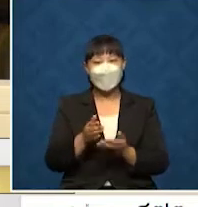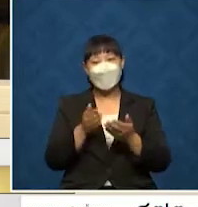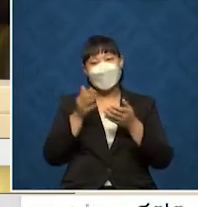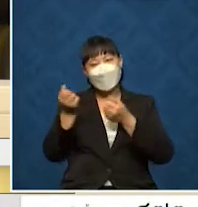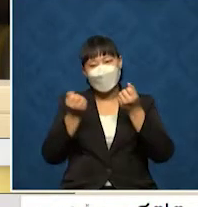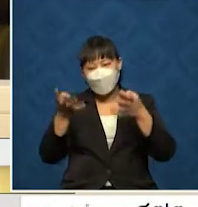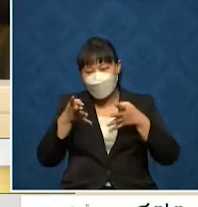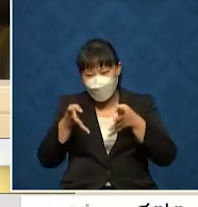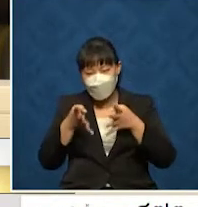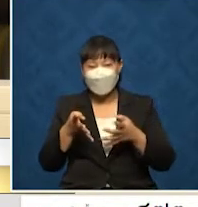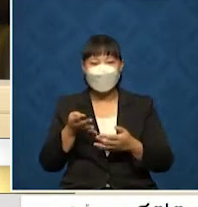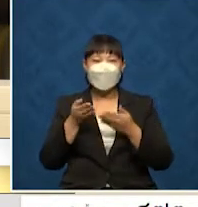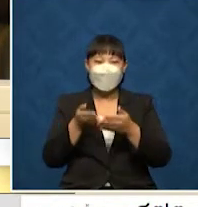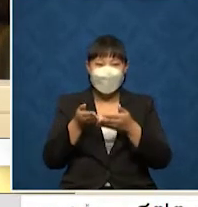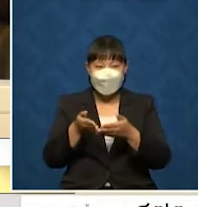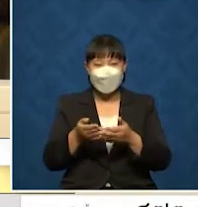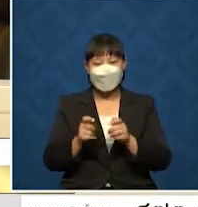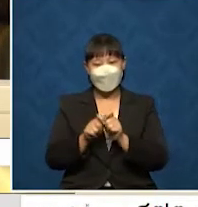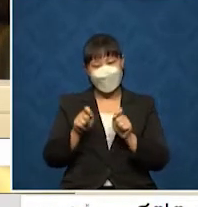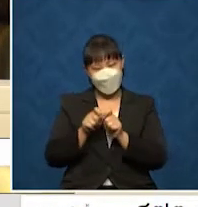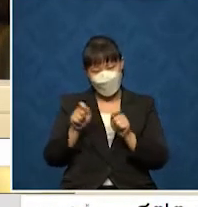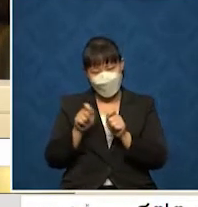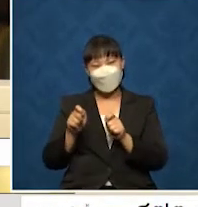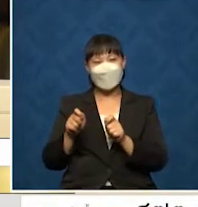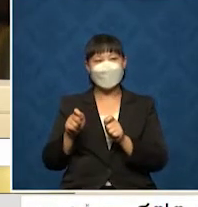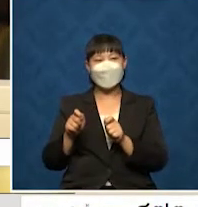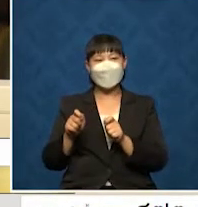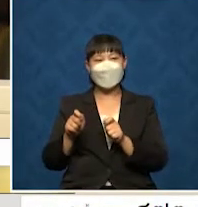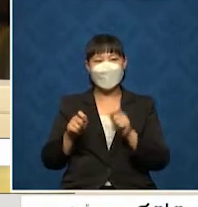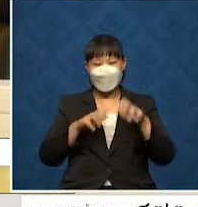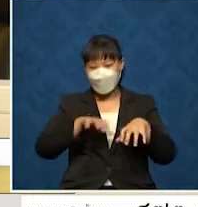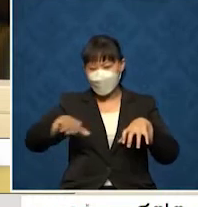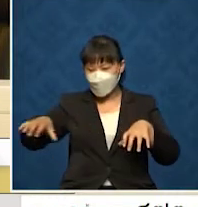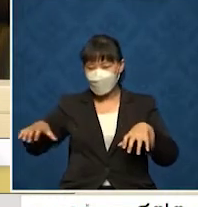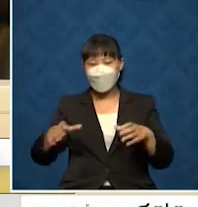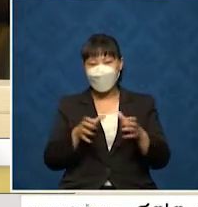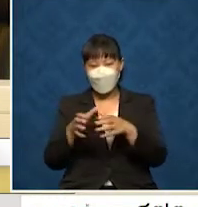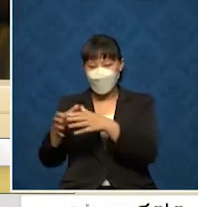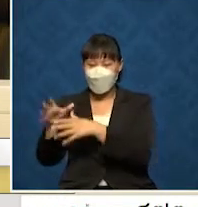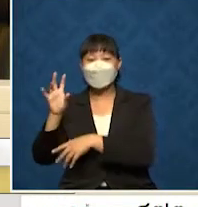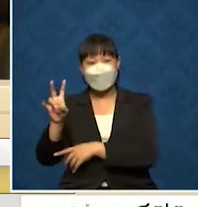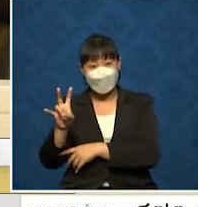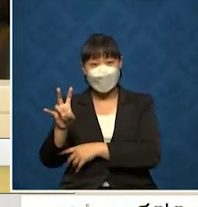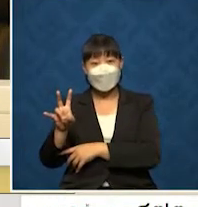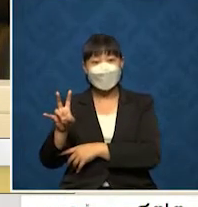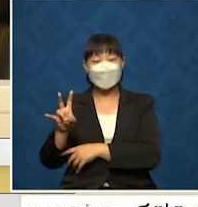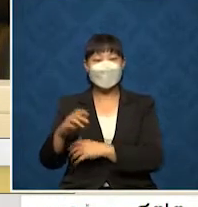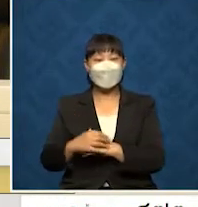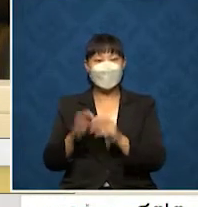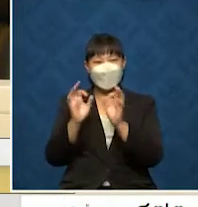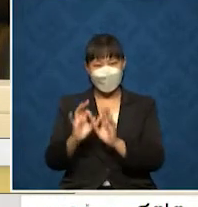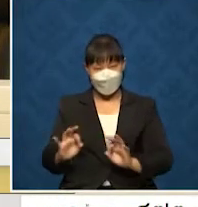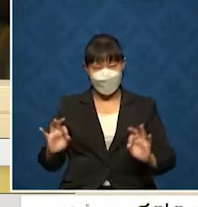รือก็ได้ตั้งอนุกรรมการขึ้นมาในเรื่องนี้ถึง7คณะในคณะสำคัญ